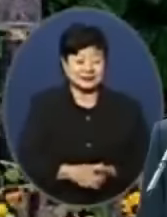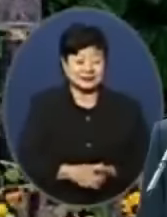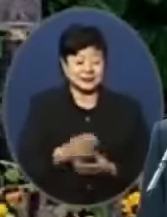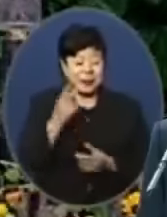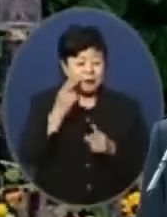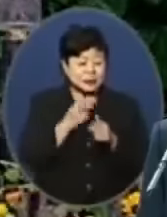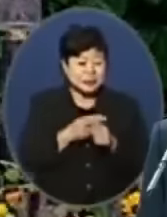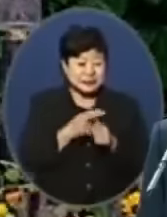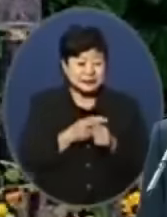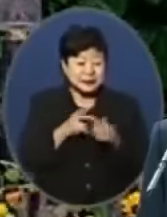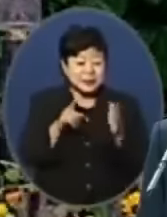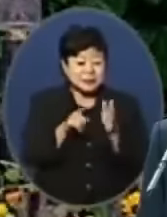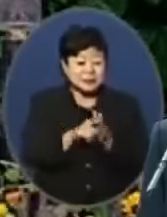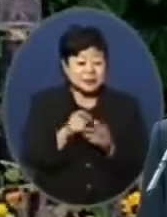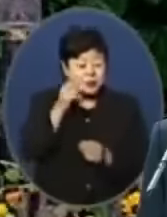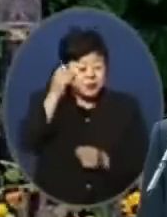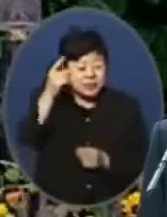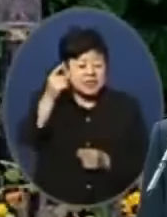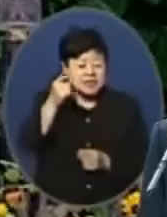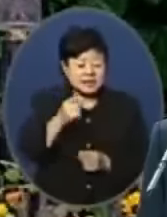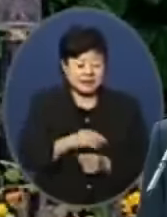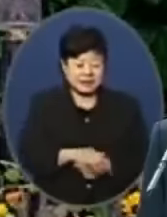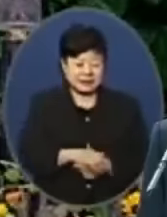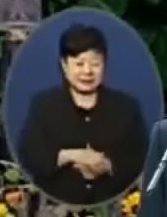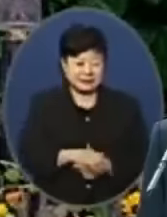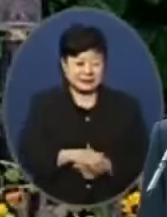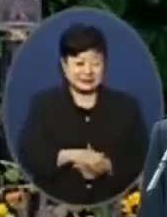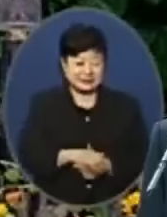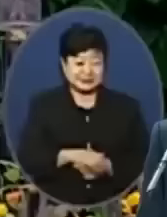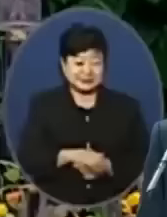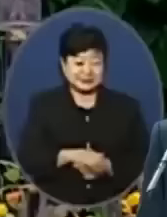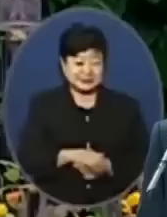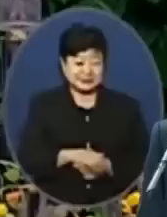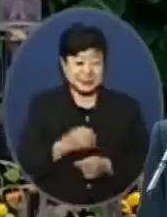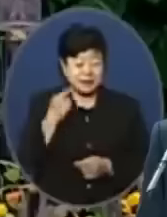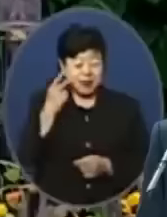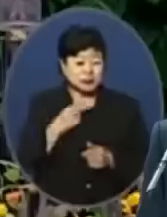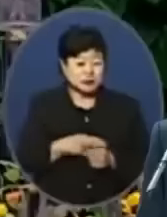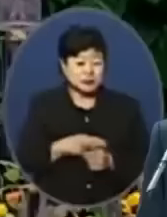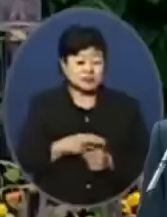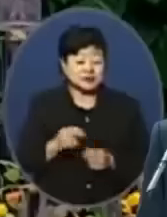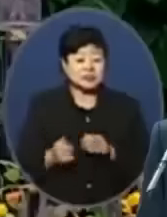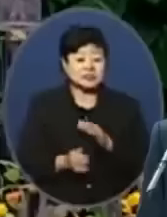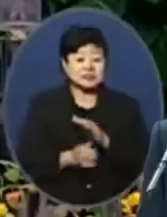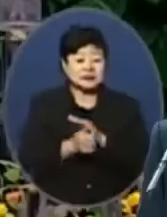사도 바울 선생도 믿음의 위대한 용사였던 것입니다. 바울이 로마로